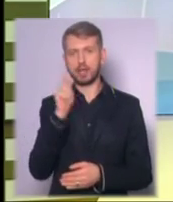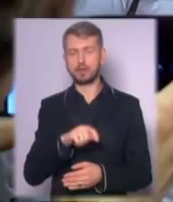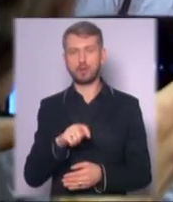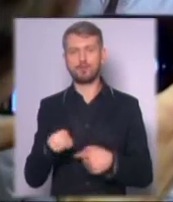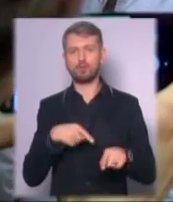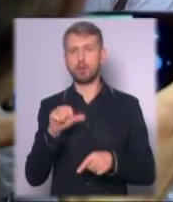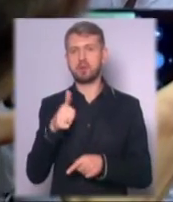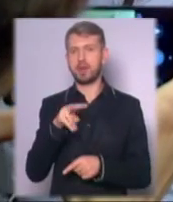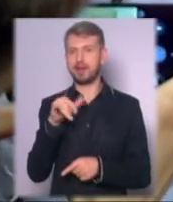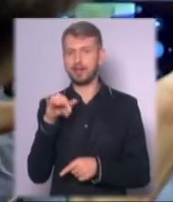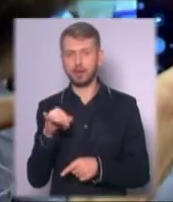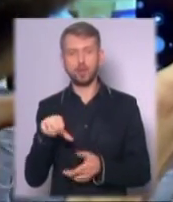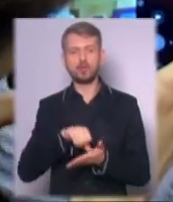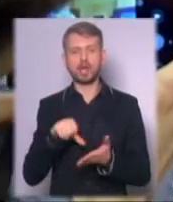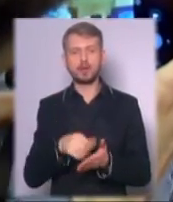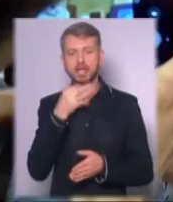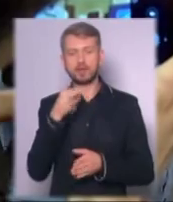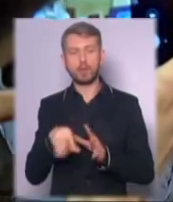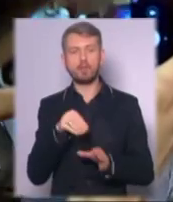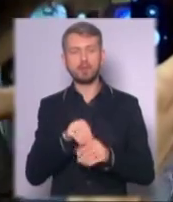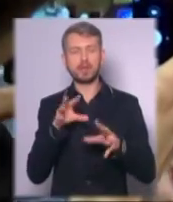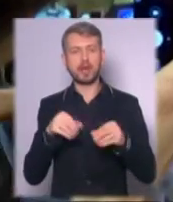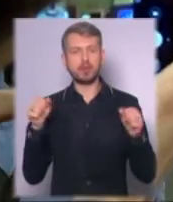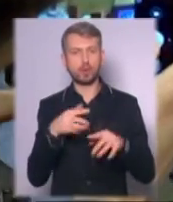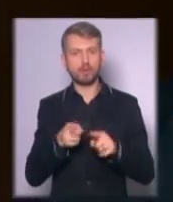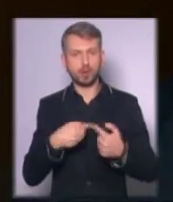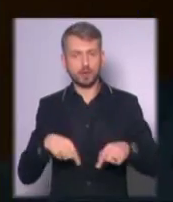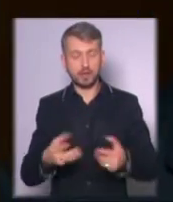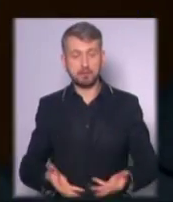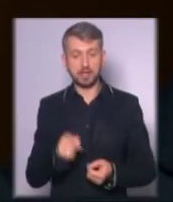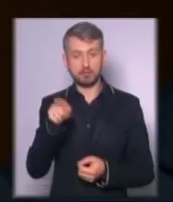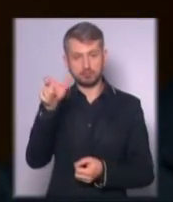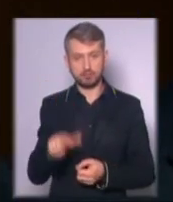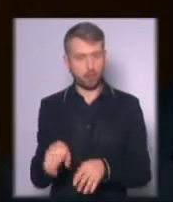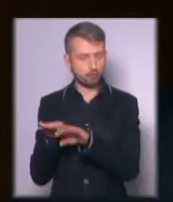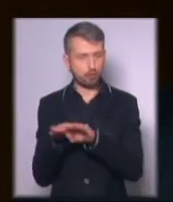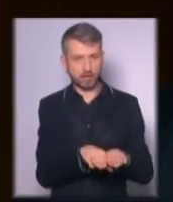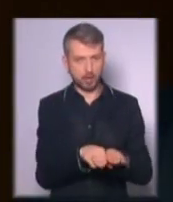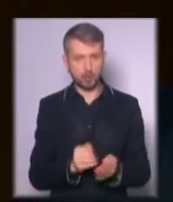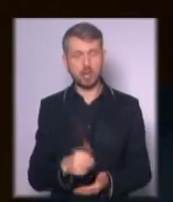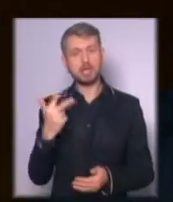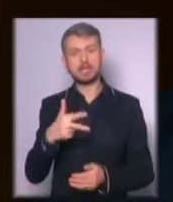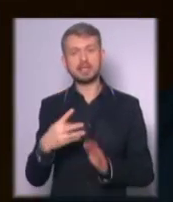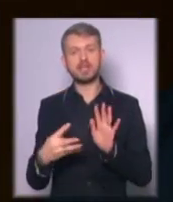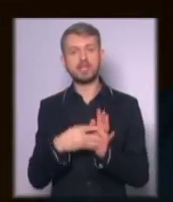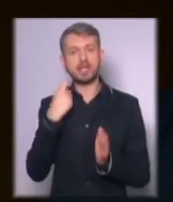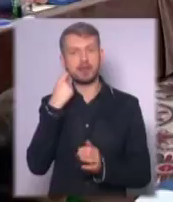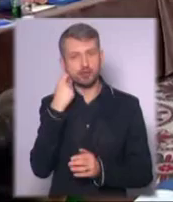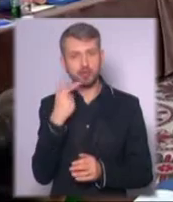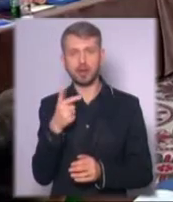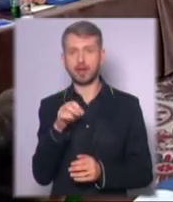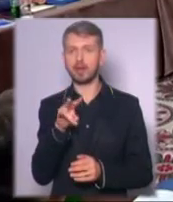Учасники звітно-виборних загальних зборів цієї організації підтримали його кандидатуру одностайно. 39-річний